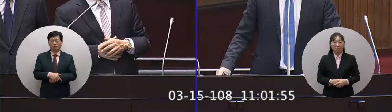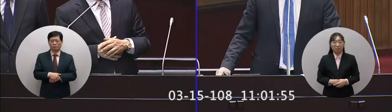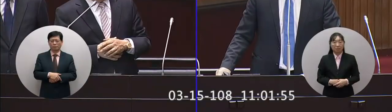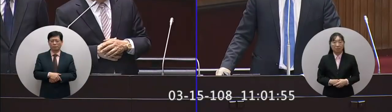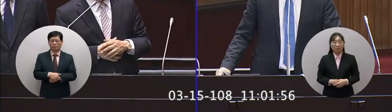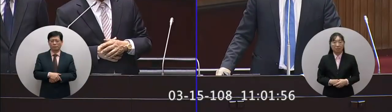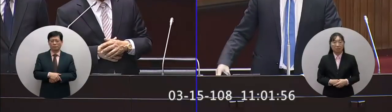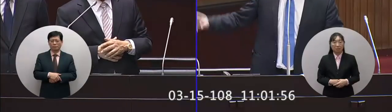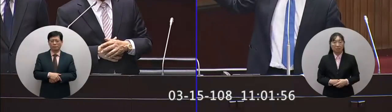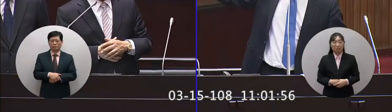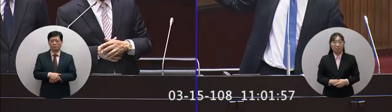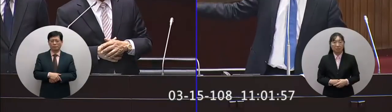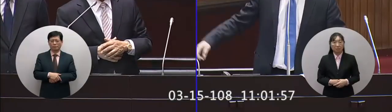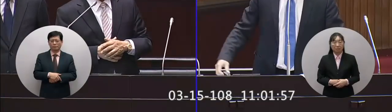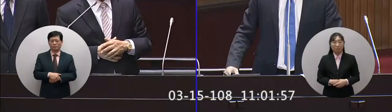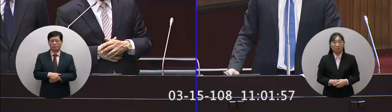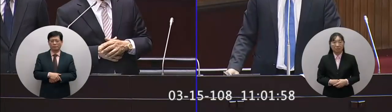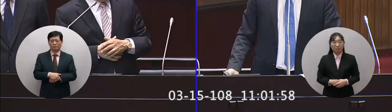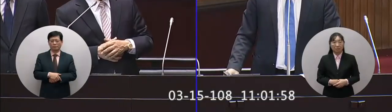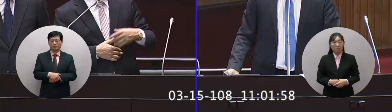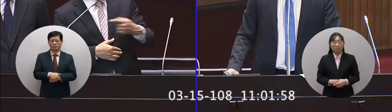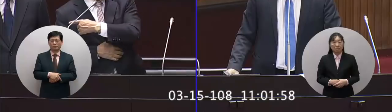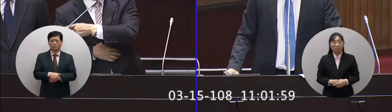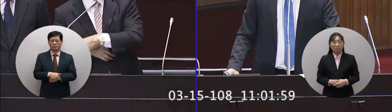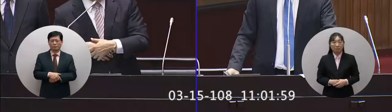司改的决心？院长可以承诺我吗？